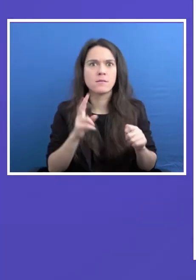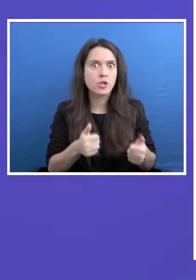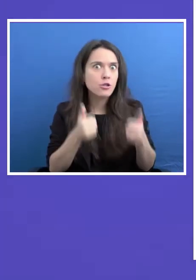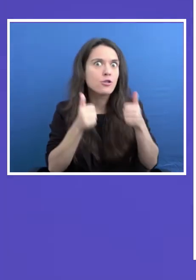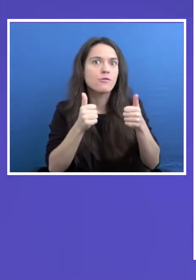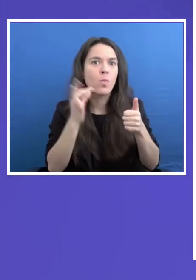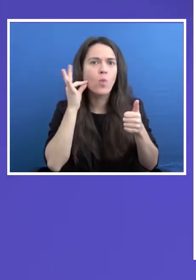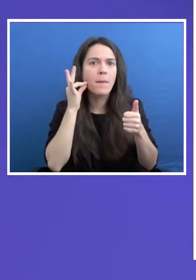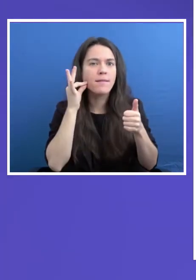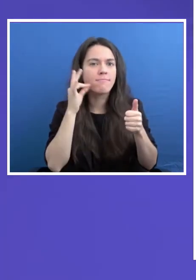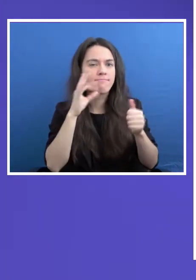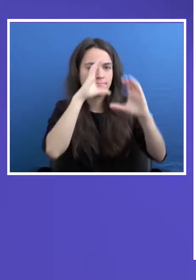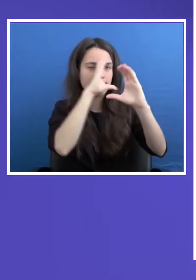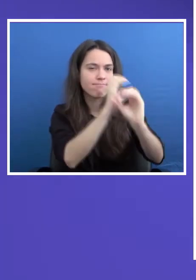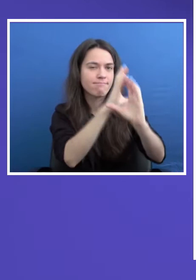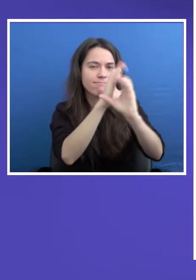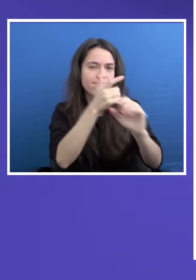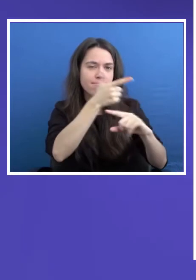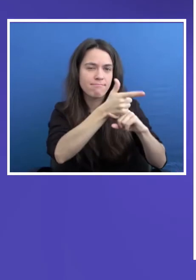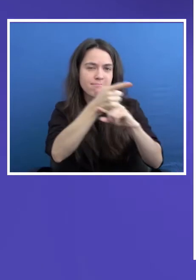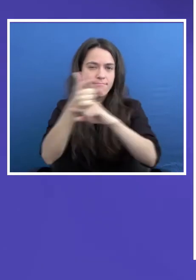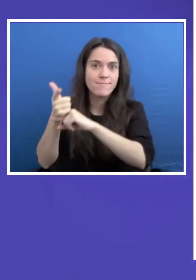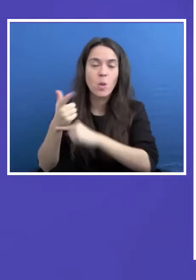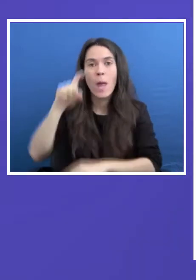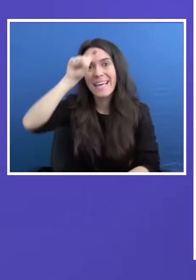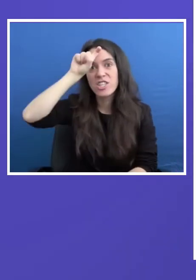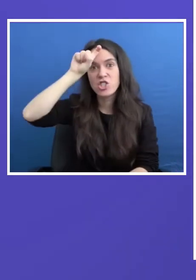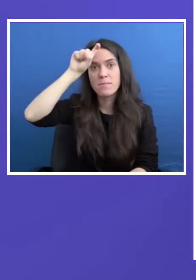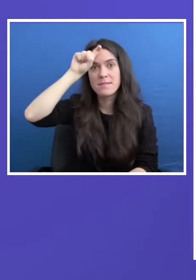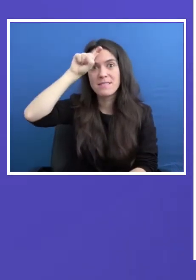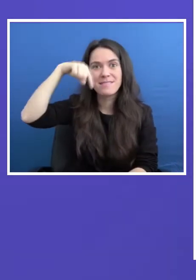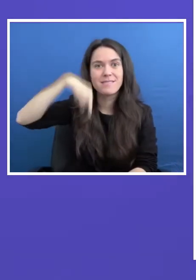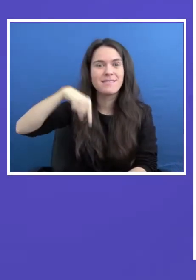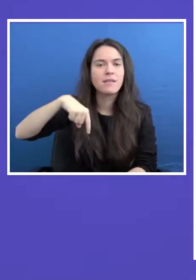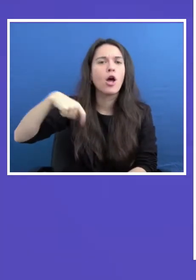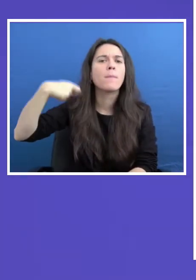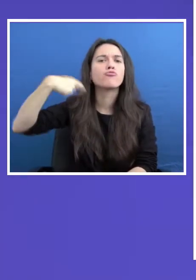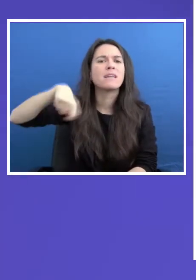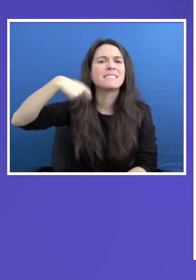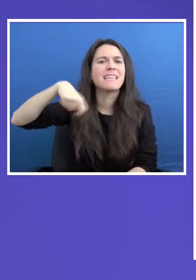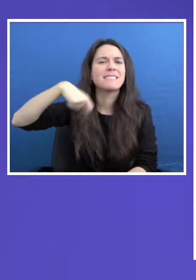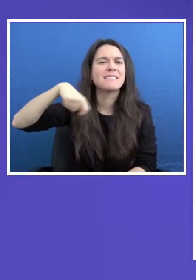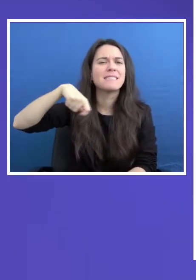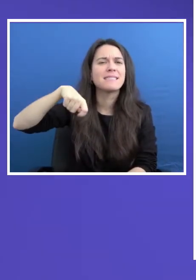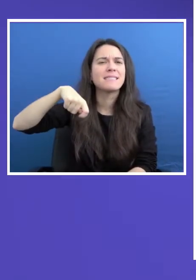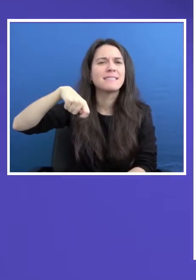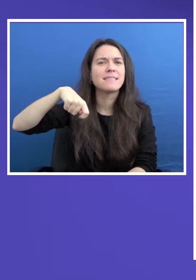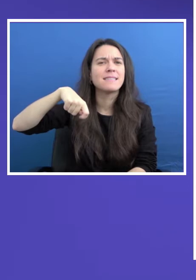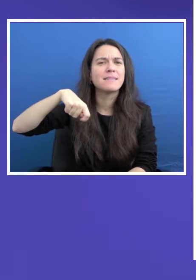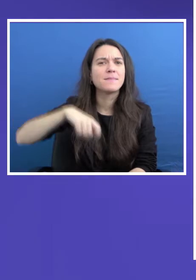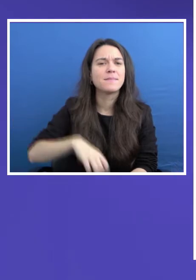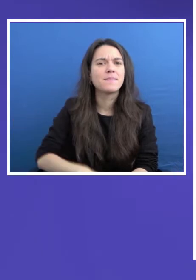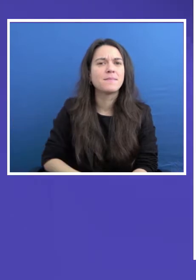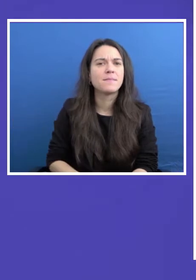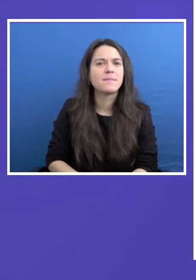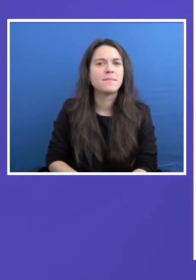المراه المصريه عظيمات مصر. فبنختار بقى النماذج الحلوه اللي ممكن تكون قدوه لنا كلنا والاجيال الجديده خاصه. يعني